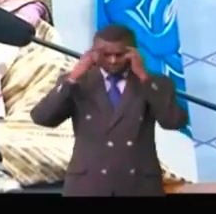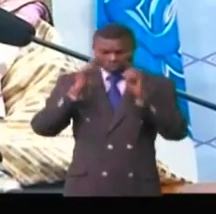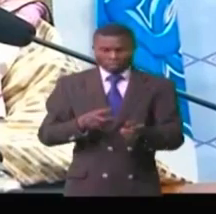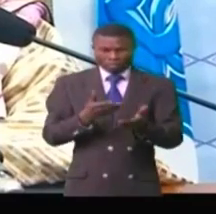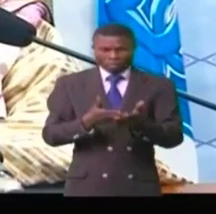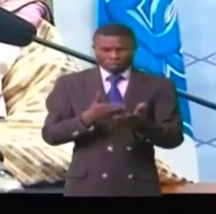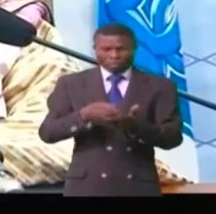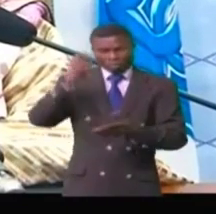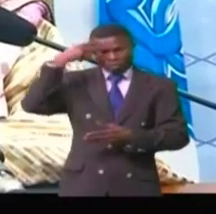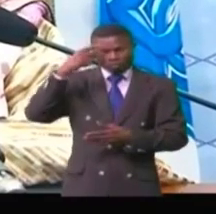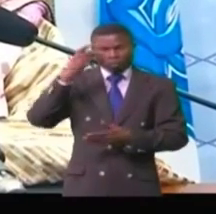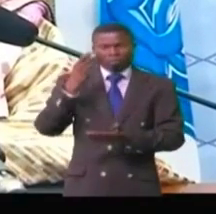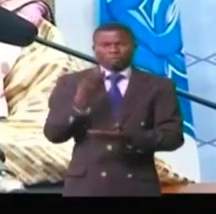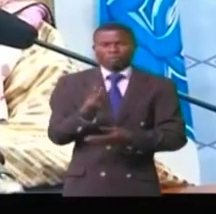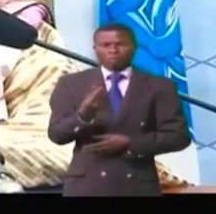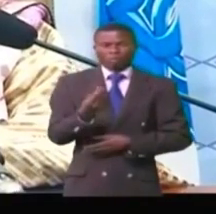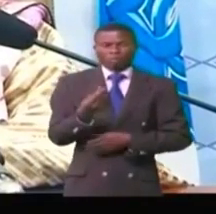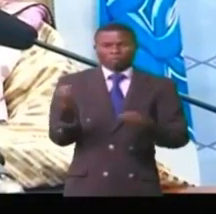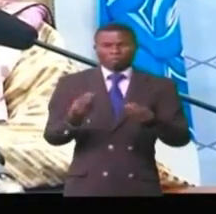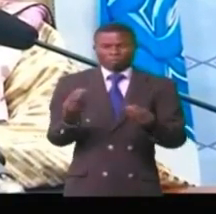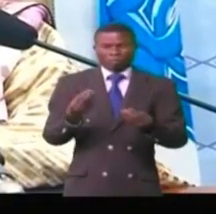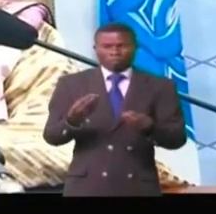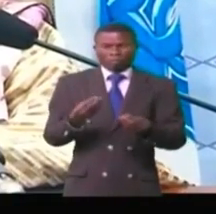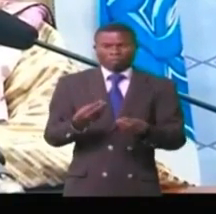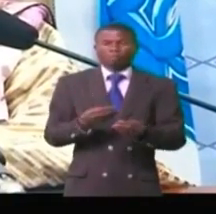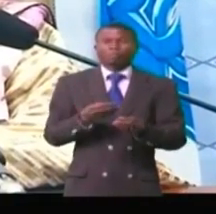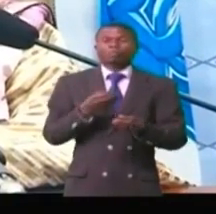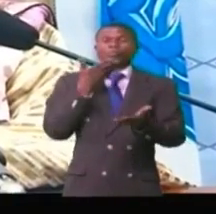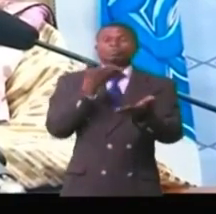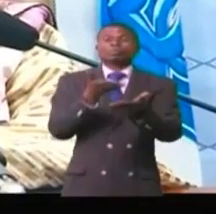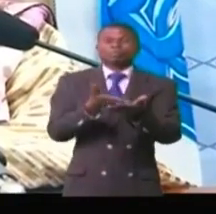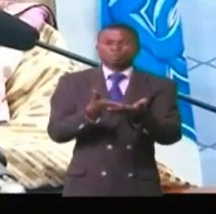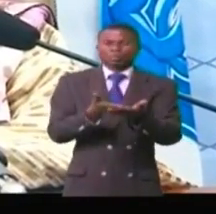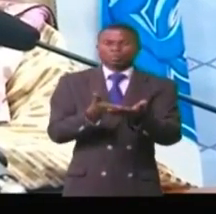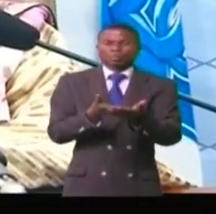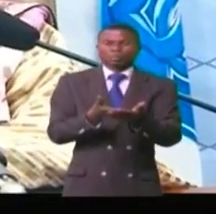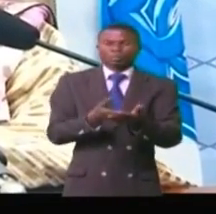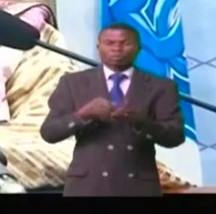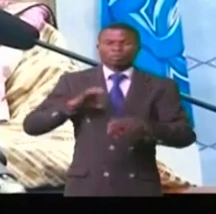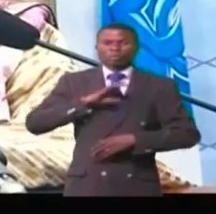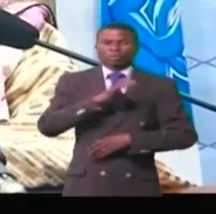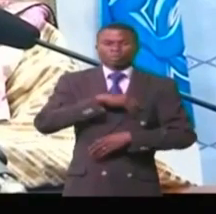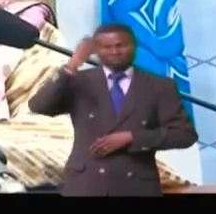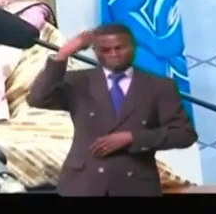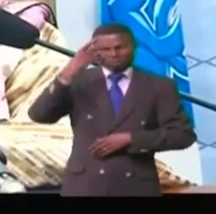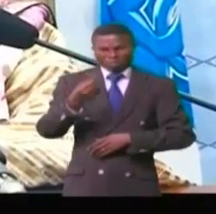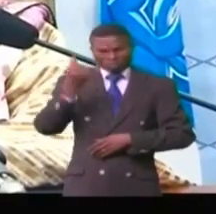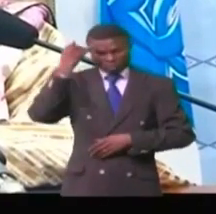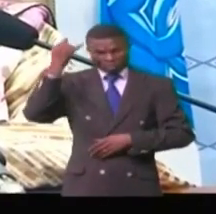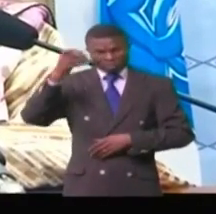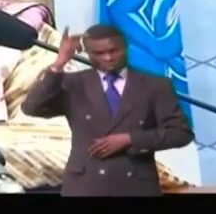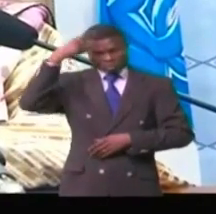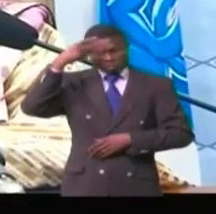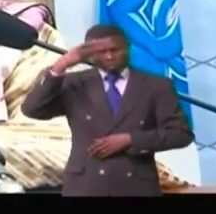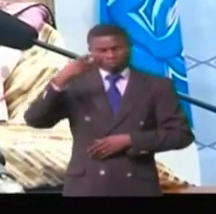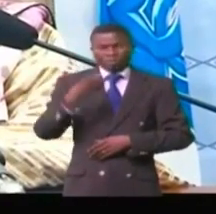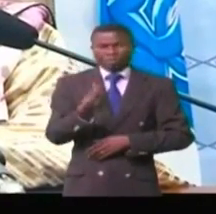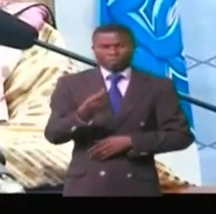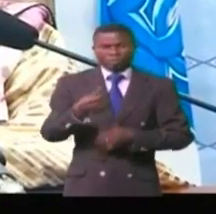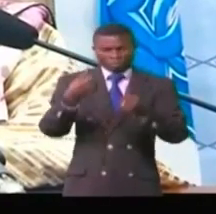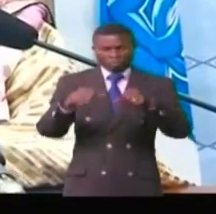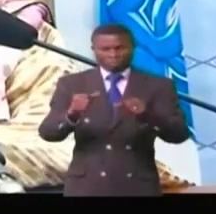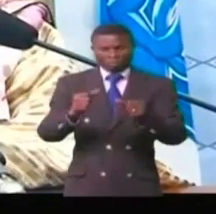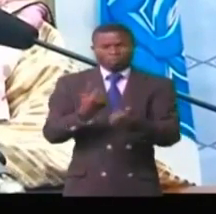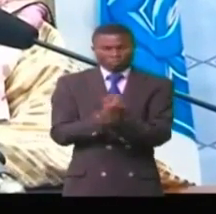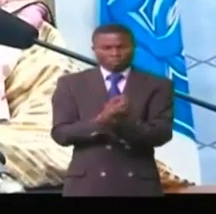de politique monétaire parce que c'est le signal que le comité de politique monétaire pense que la politique monétaire doit rester